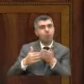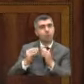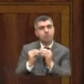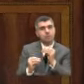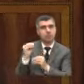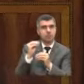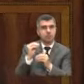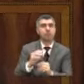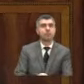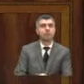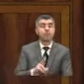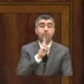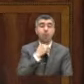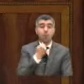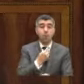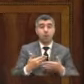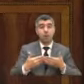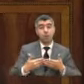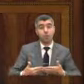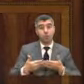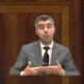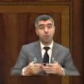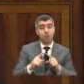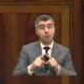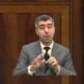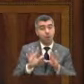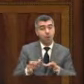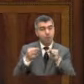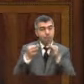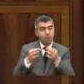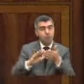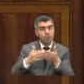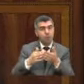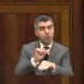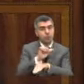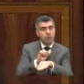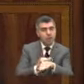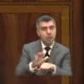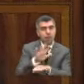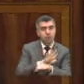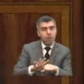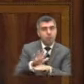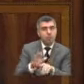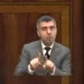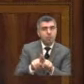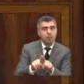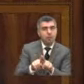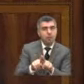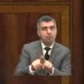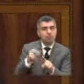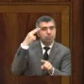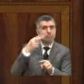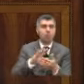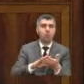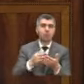الخداع. الحكومة اليوم السيد بينت بأن البعد الاقتصادي والاجتماعي والإنساني لهذا القرار لا يهمها، وسلكت